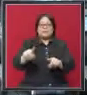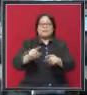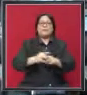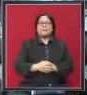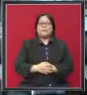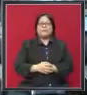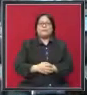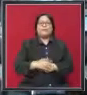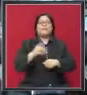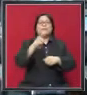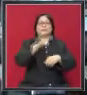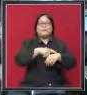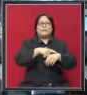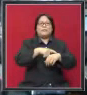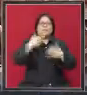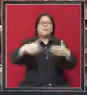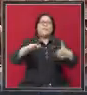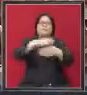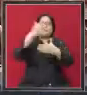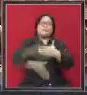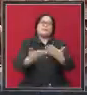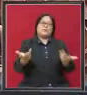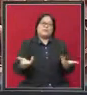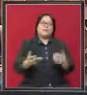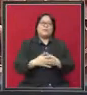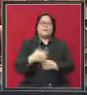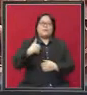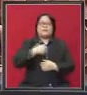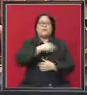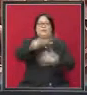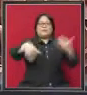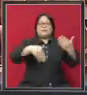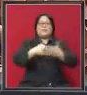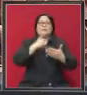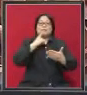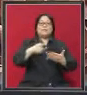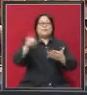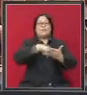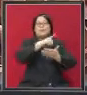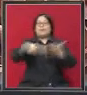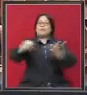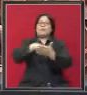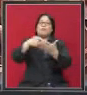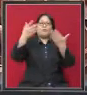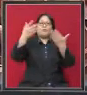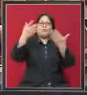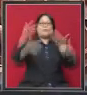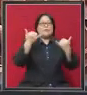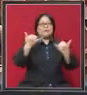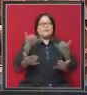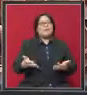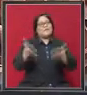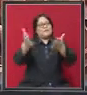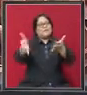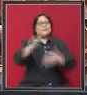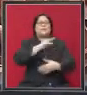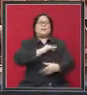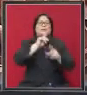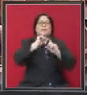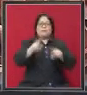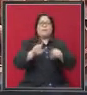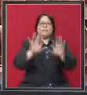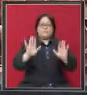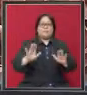menjawab. Ya, masa berbahas dah tamat sebenarnya. Kita semua dah kritik dah bajet tu. Sekarang biar Menteri